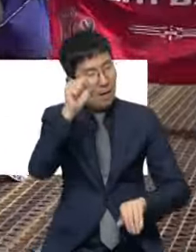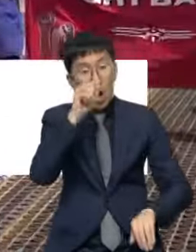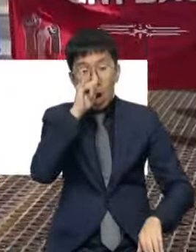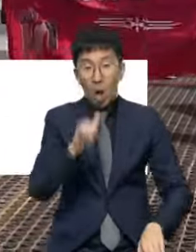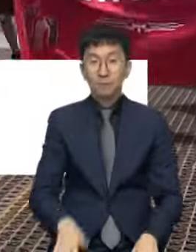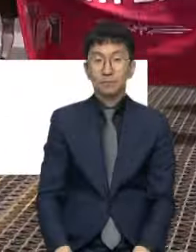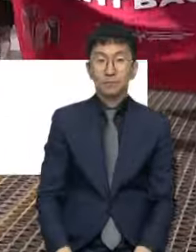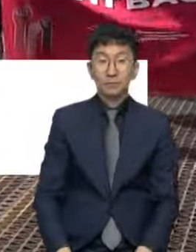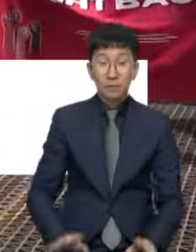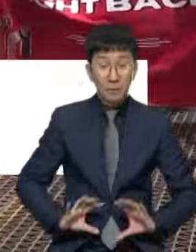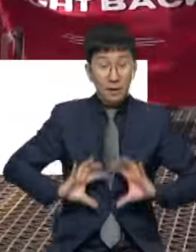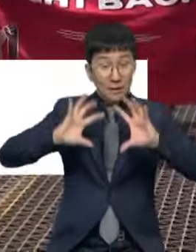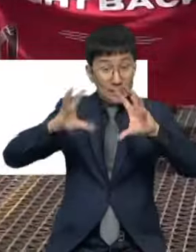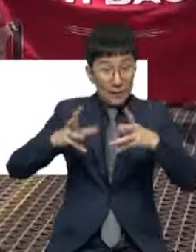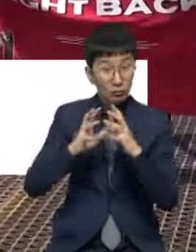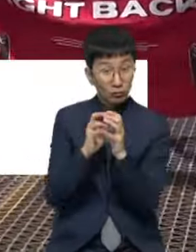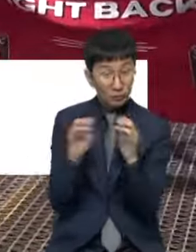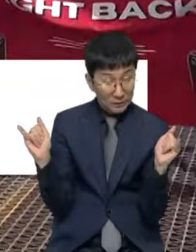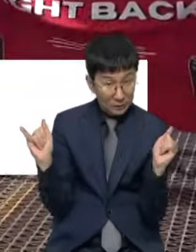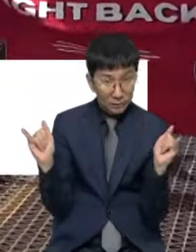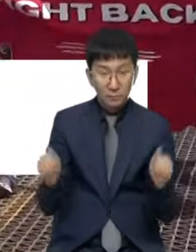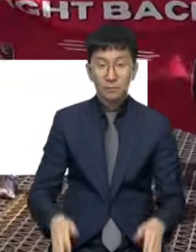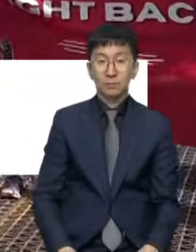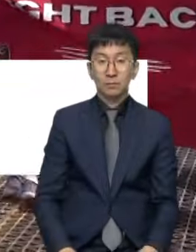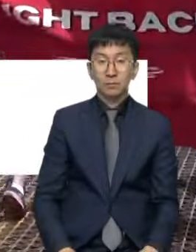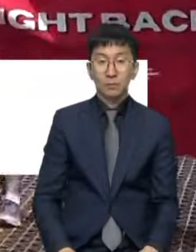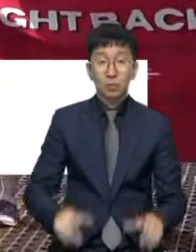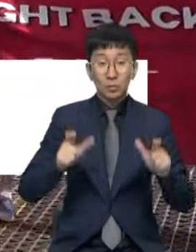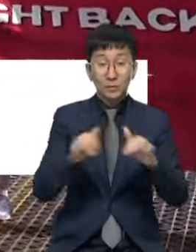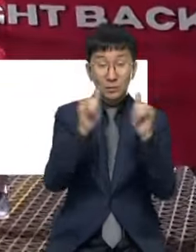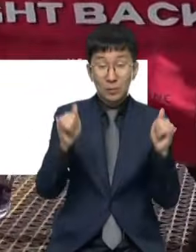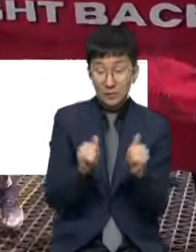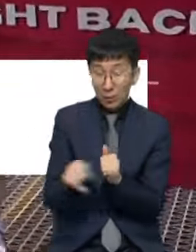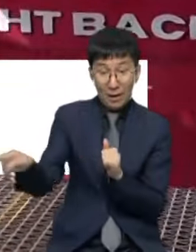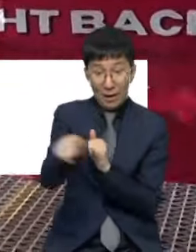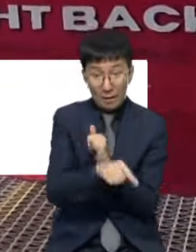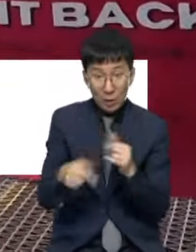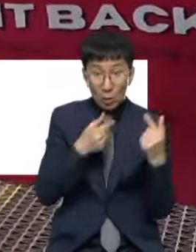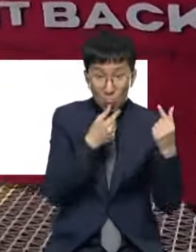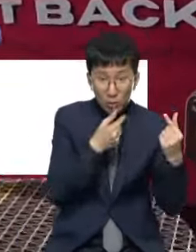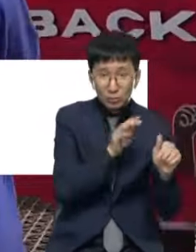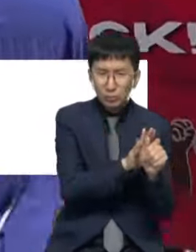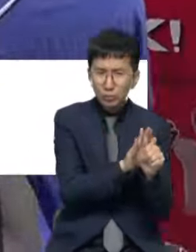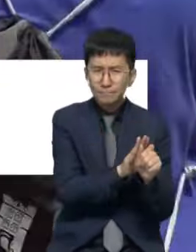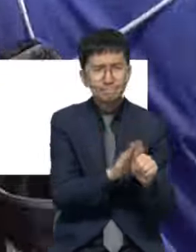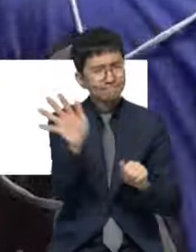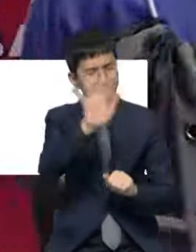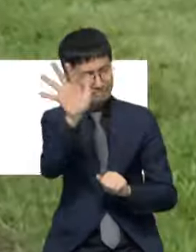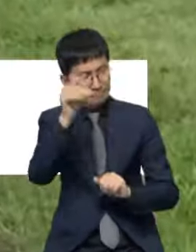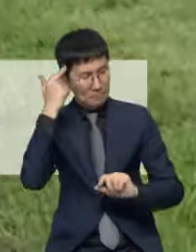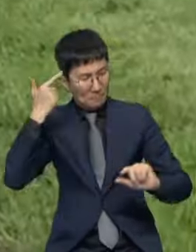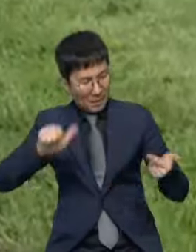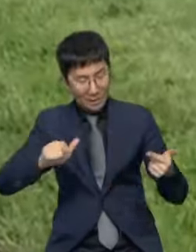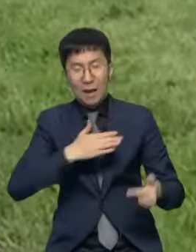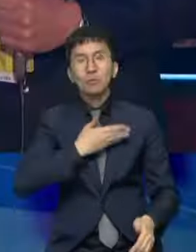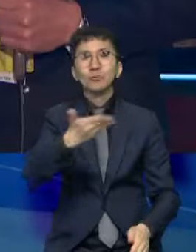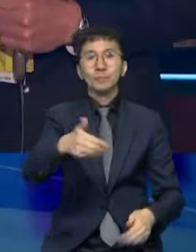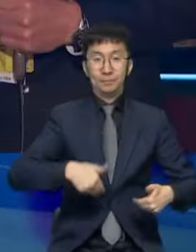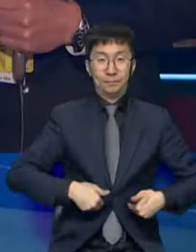We let the world know, let the state know, let our community know that Republican values aren't our values.